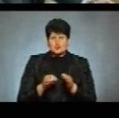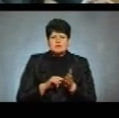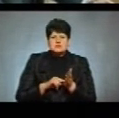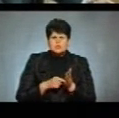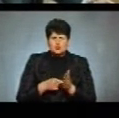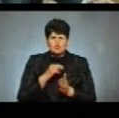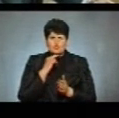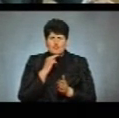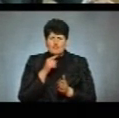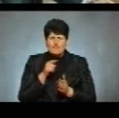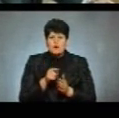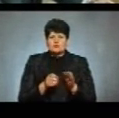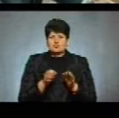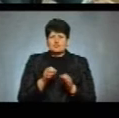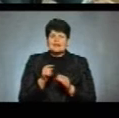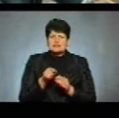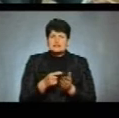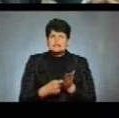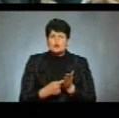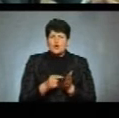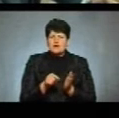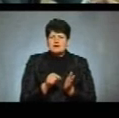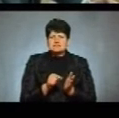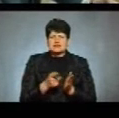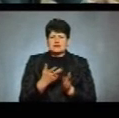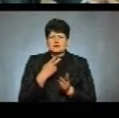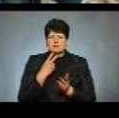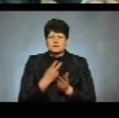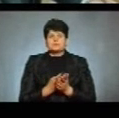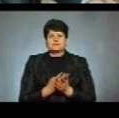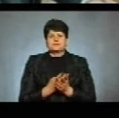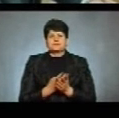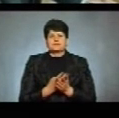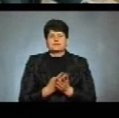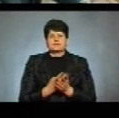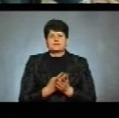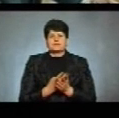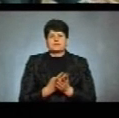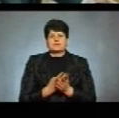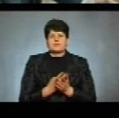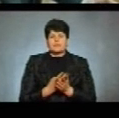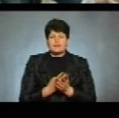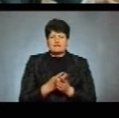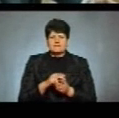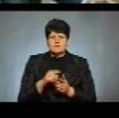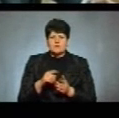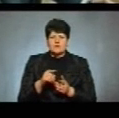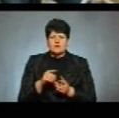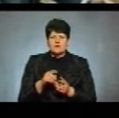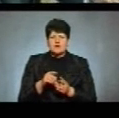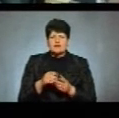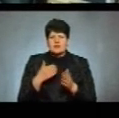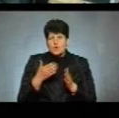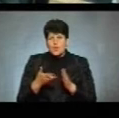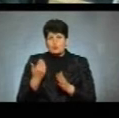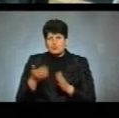увагу суду на тих доказах, які викривають або доводять вину обвинуваченого, проте